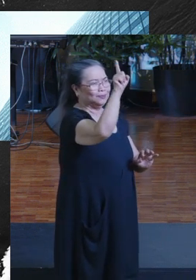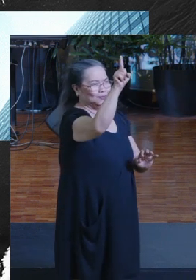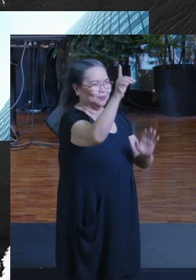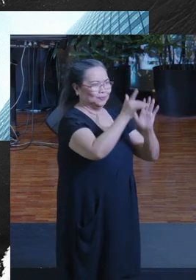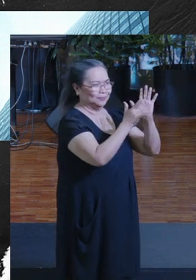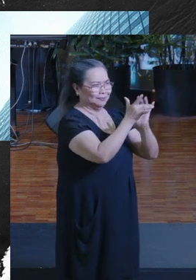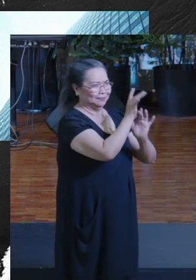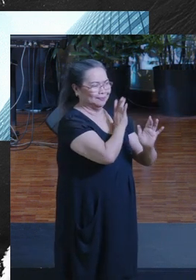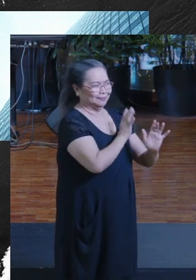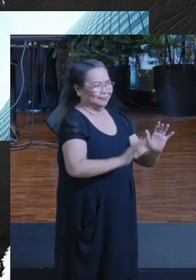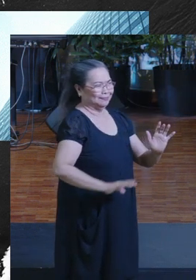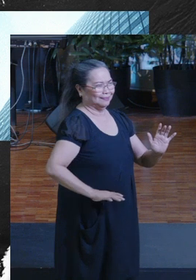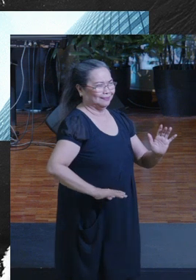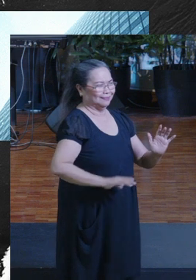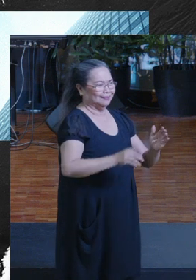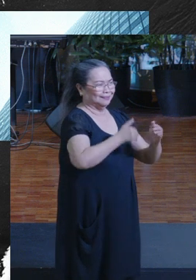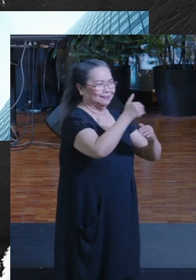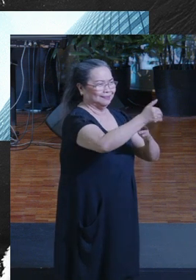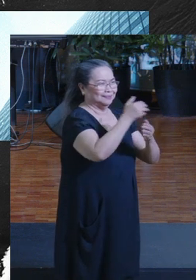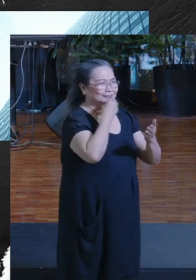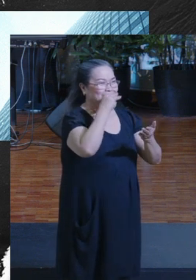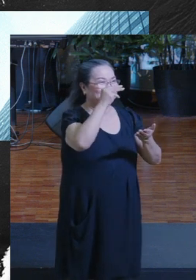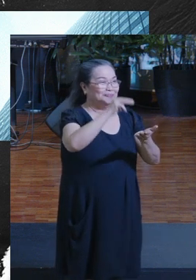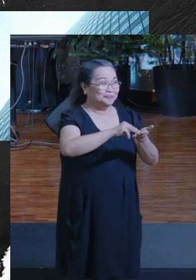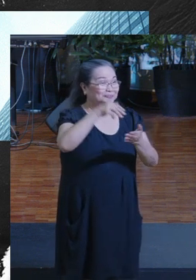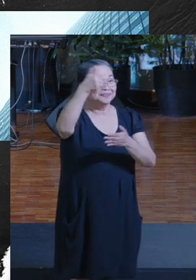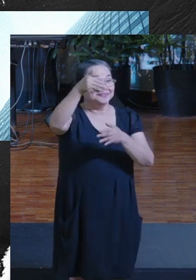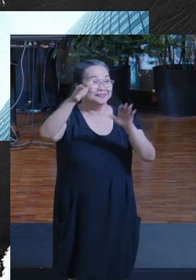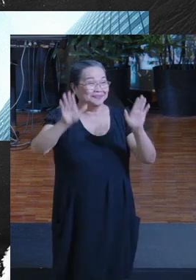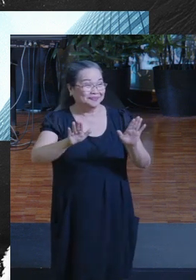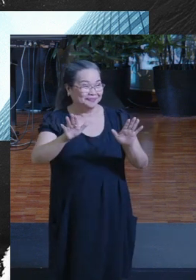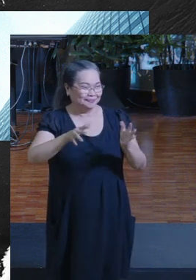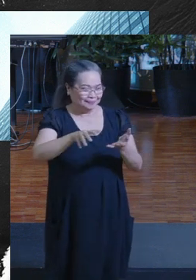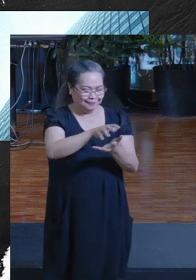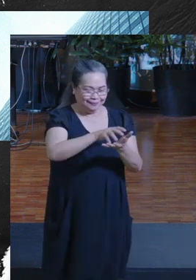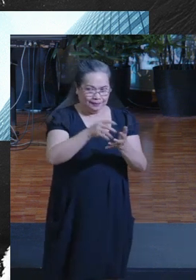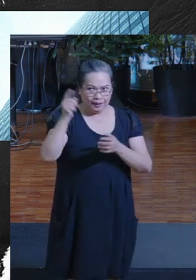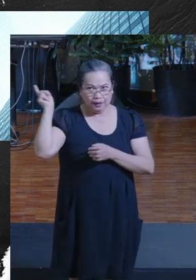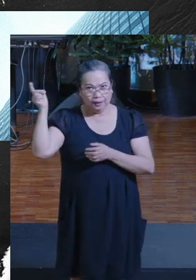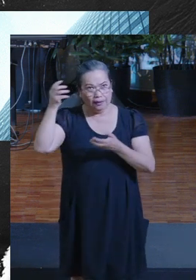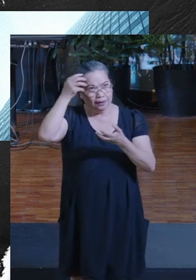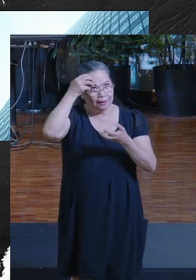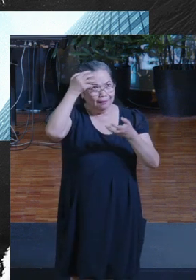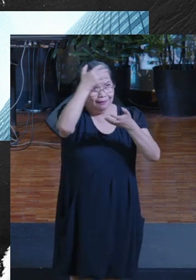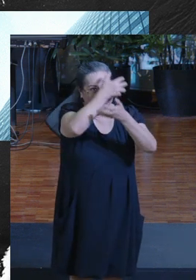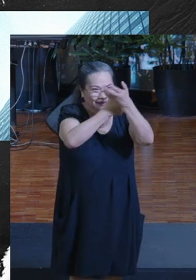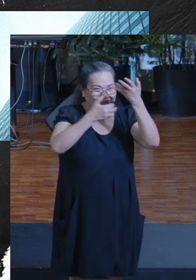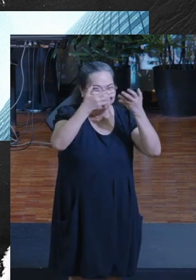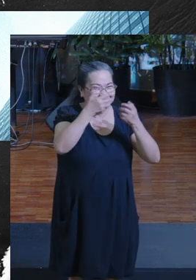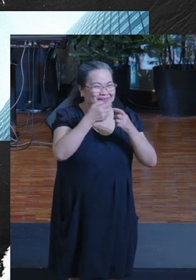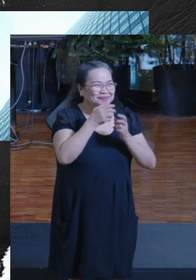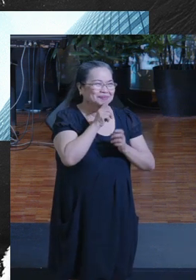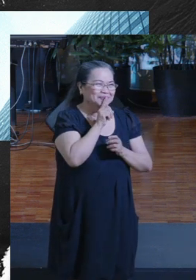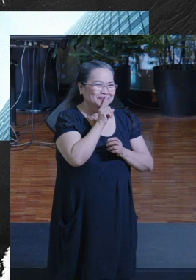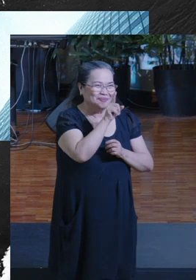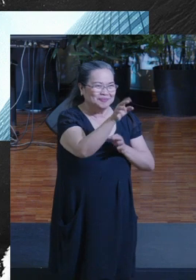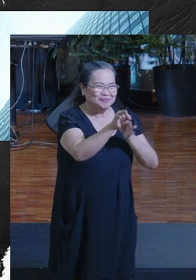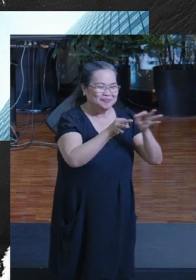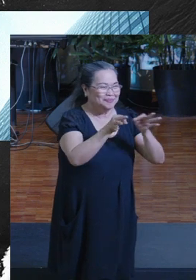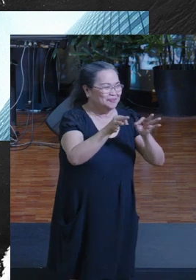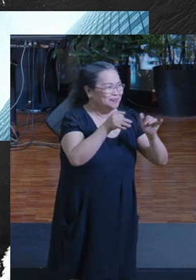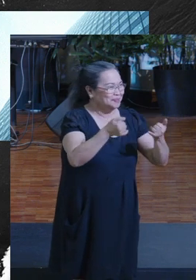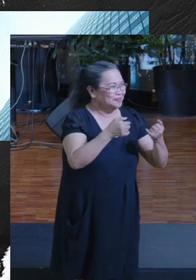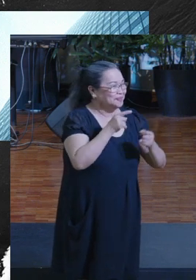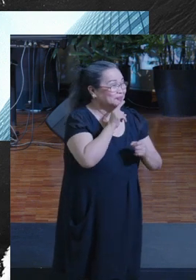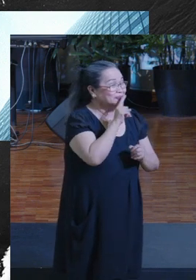actually yun ang subject matter ng next message, no? Naghahalo na ho sa utak ko, no? Kasi pag-uusapan